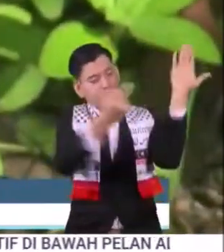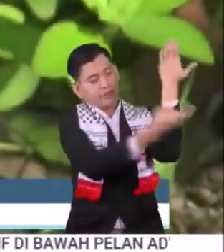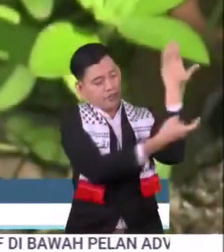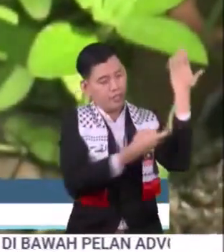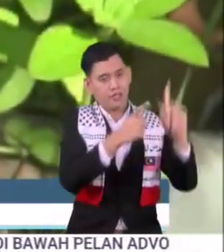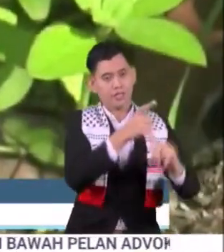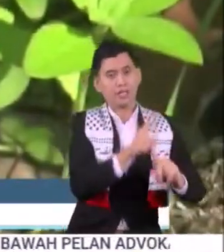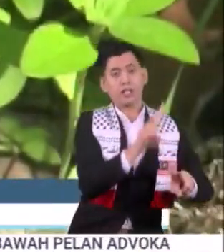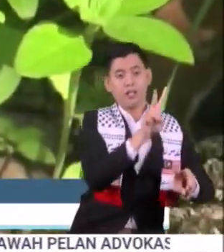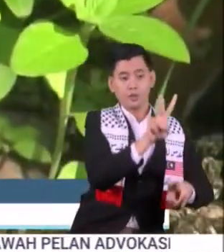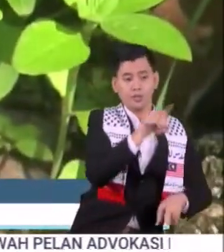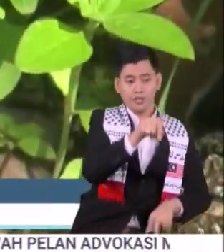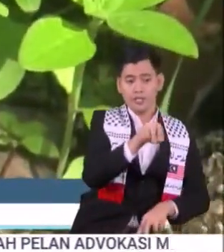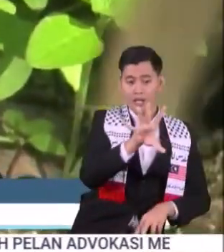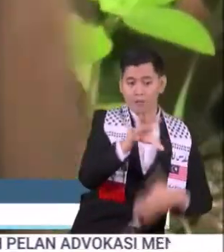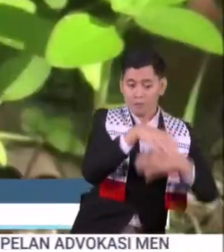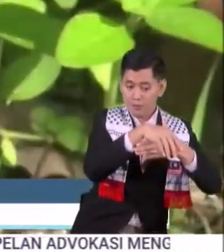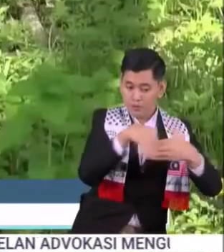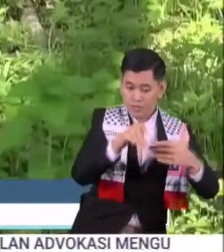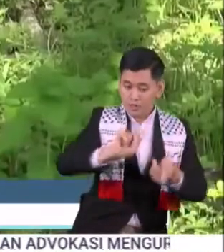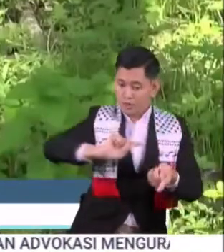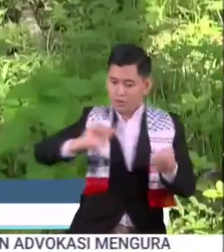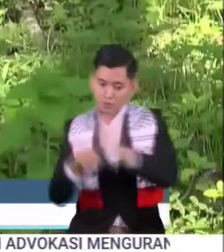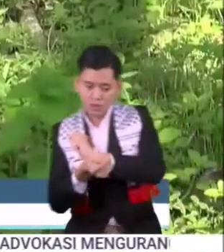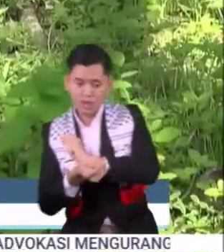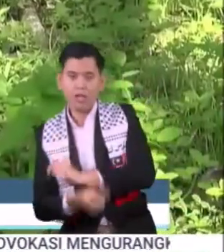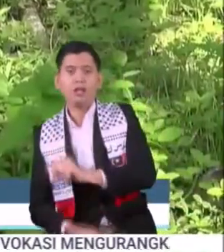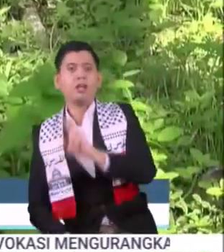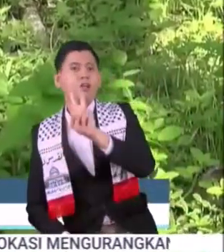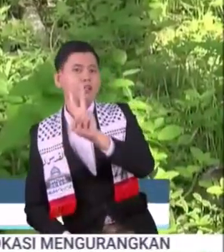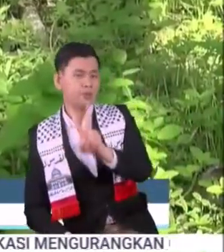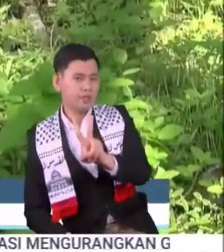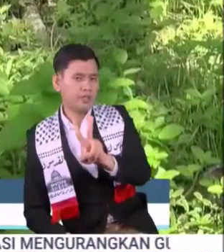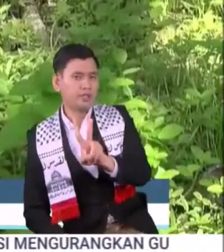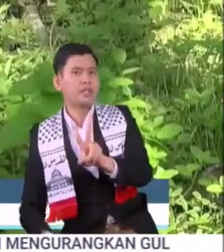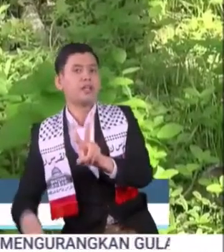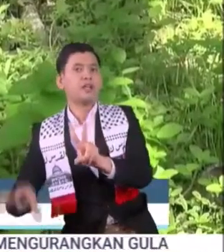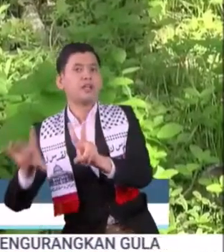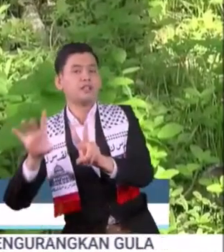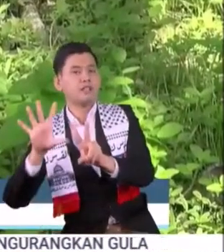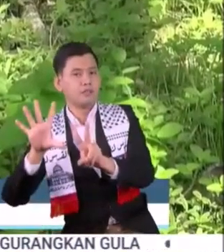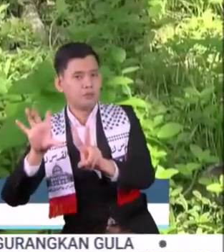daripada rm2.50 kepada r2.70 Sekil